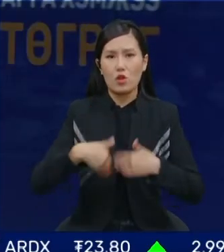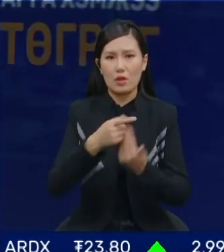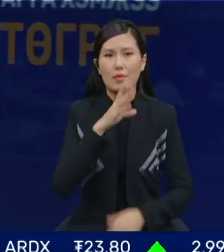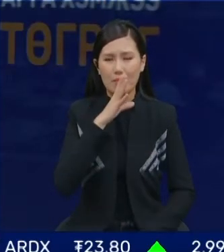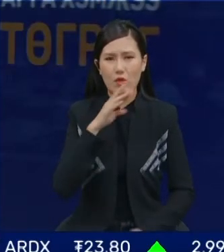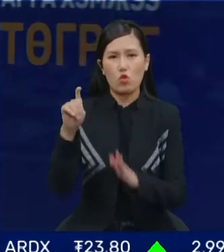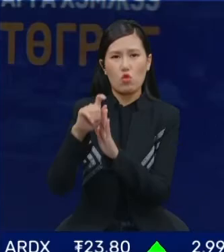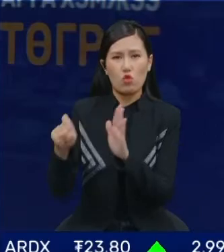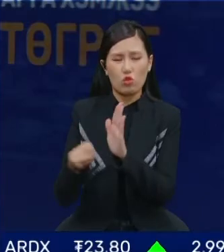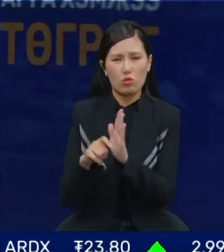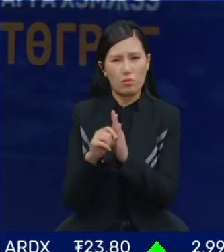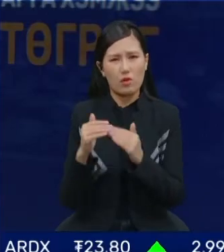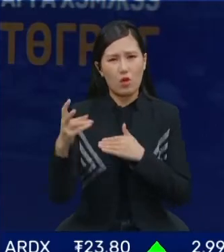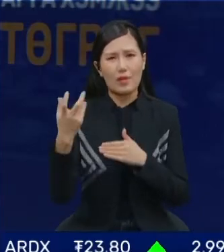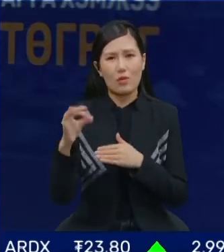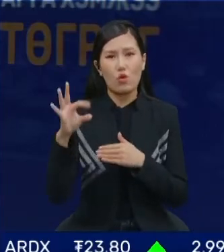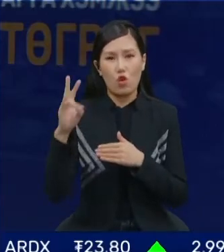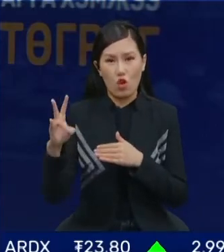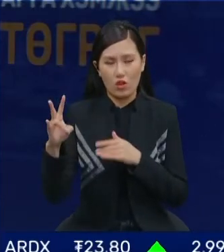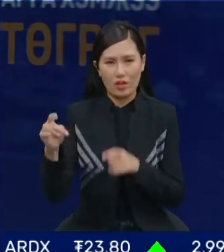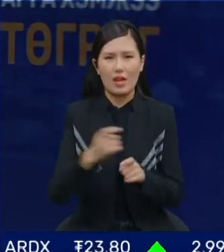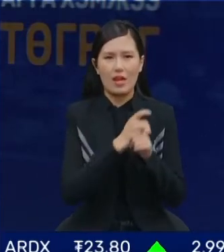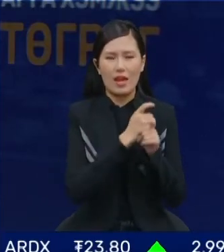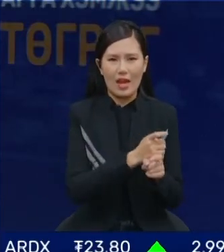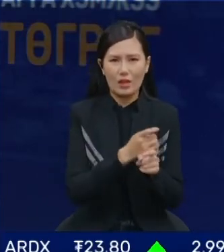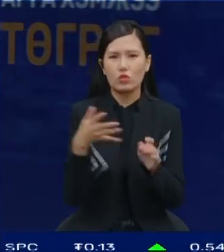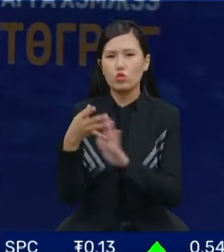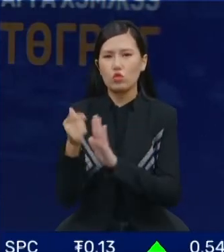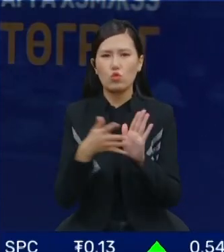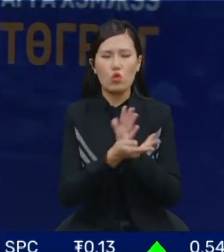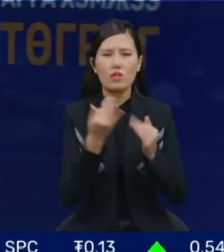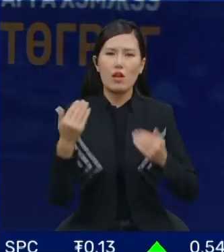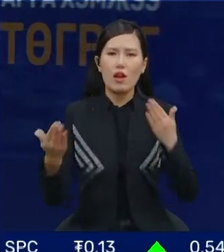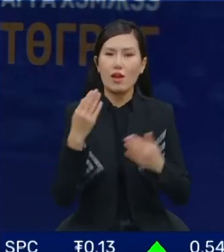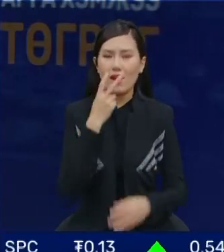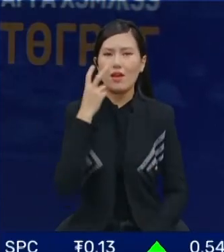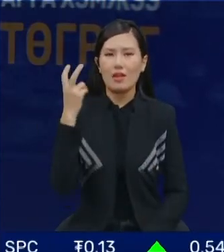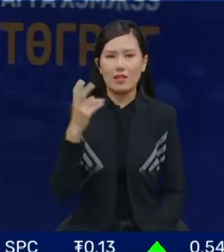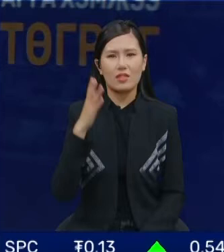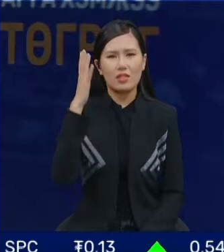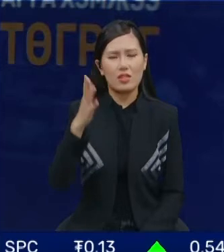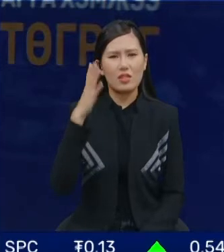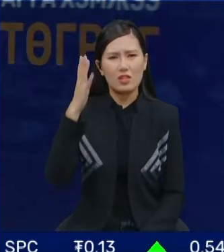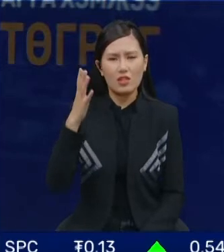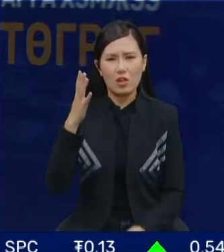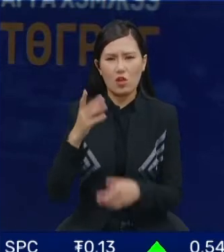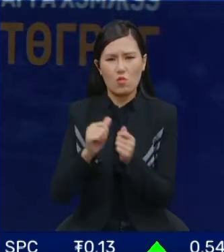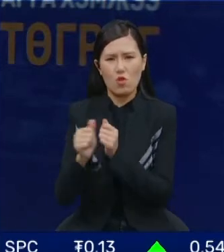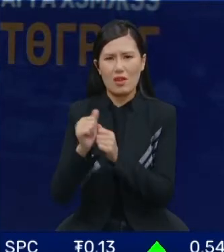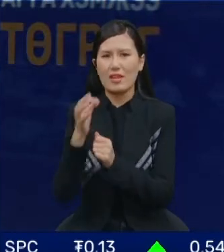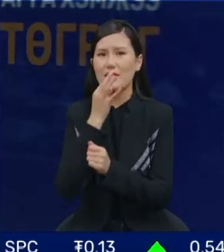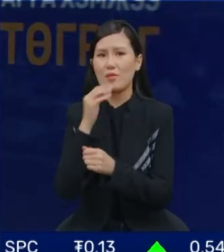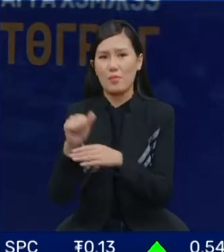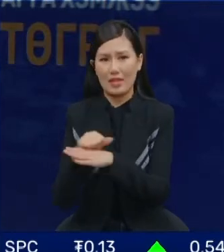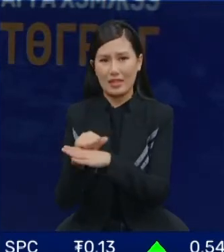уялдах төсвийн хөрөнгө оруулалтын хэмжээг халамжийн төсөвтэй харьцуулж харцгаая. Ирээдүйд зориулсан хөрөнгө оруулалт маргаашийн сонгуулийн саналыг